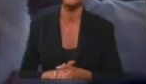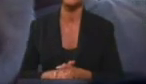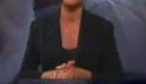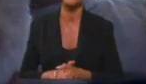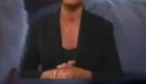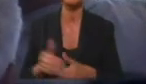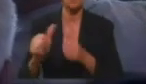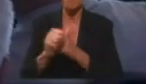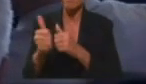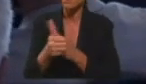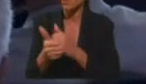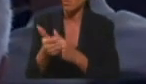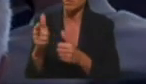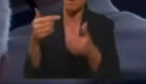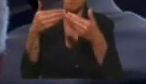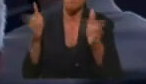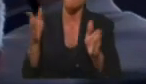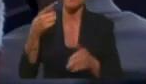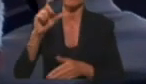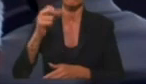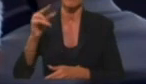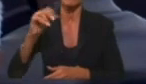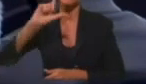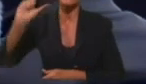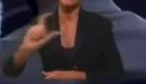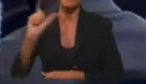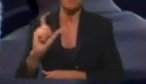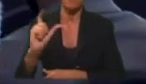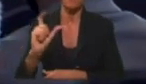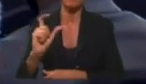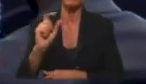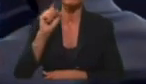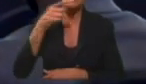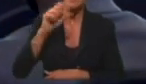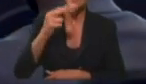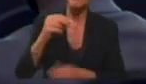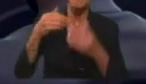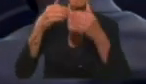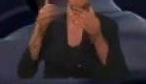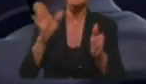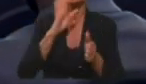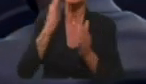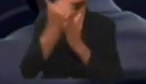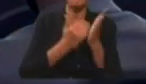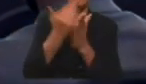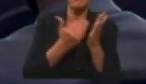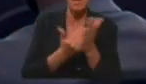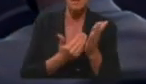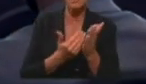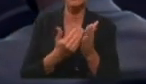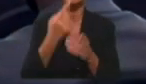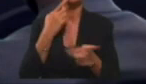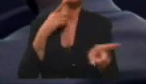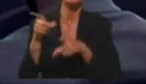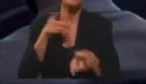I o co chodzi z tymi otwartymi danymi cyfrowymi? To są takie dane, które są otwarte w otwartym standardzie, czyli